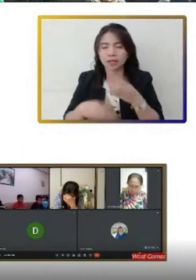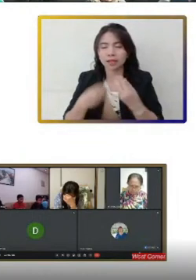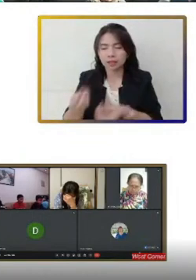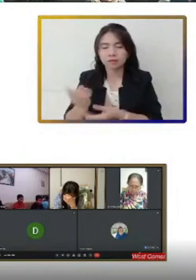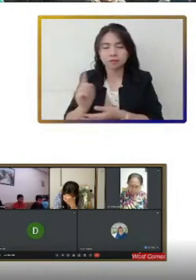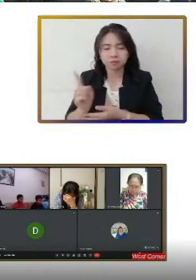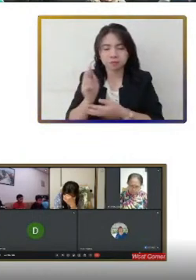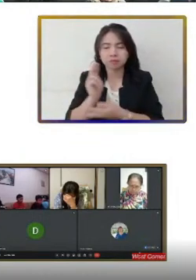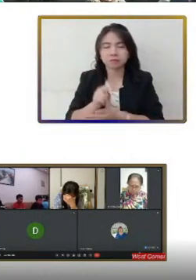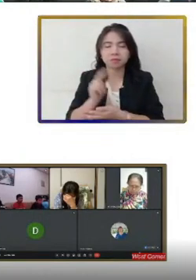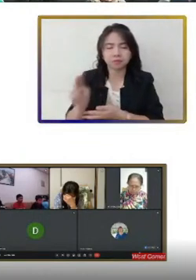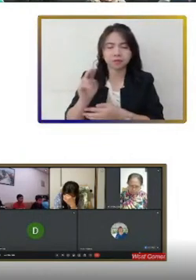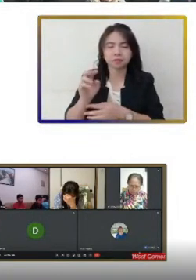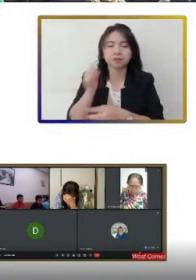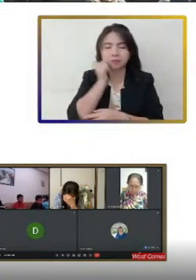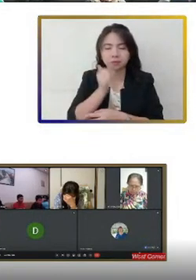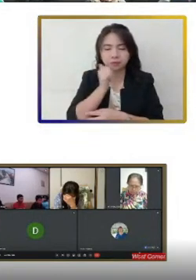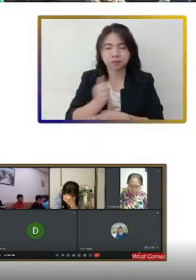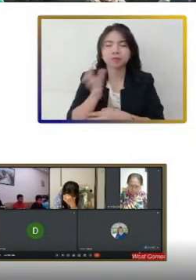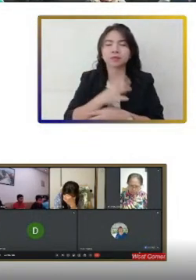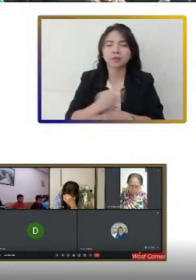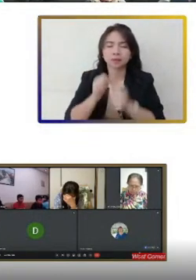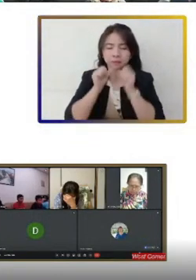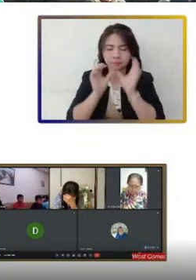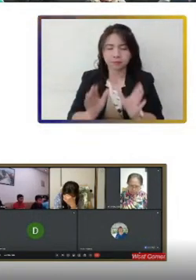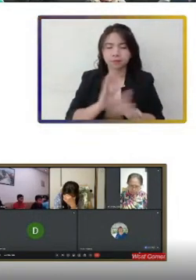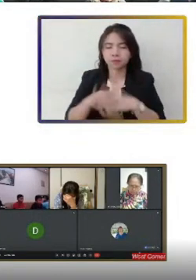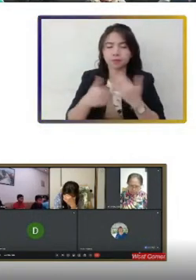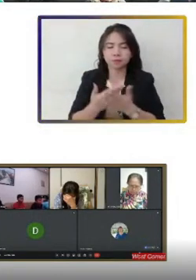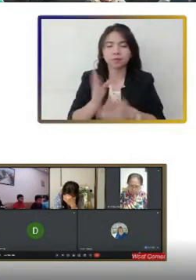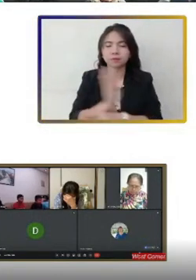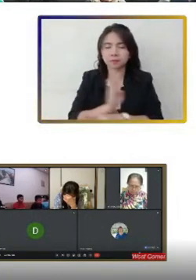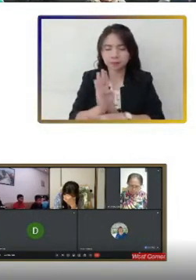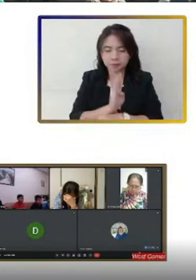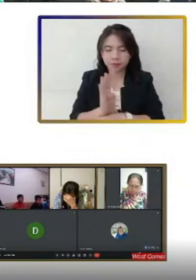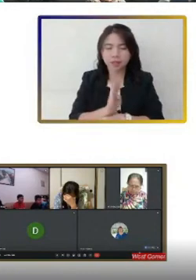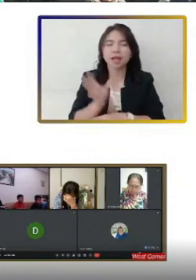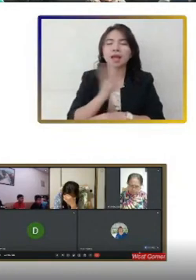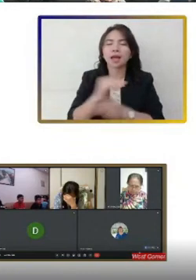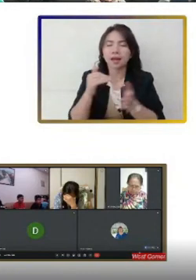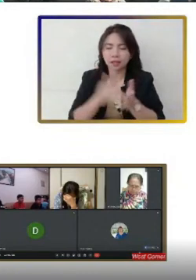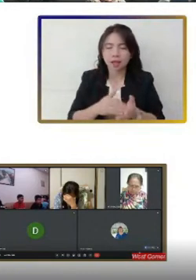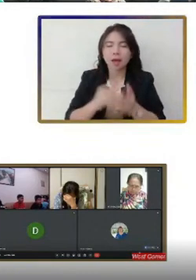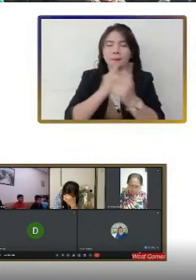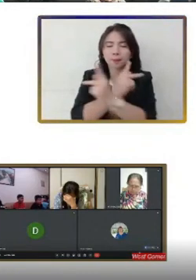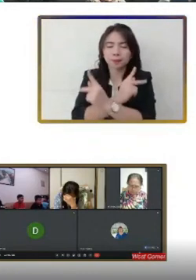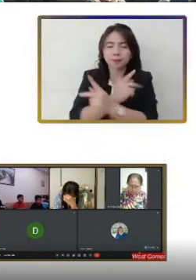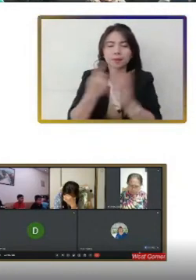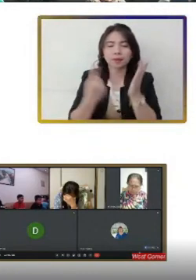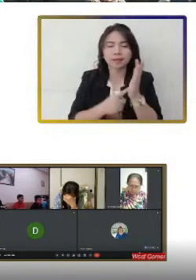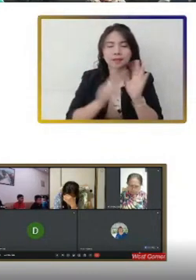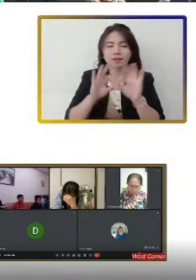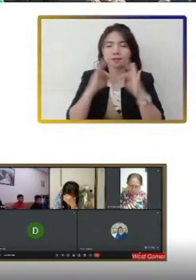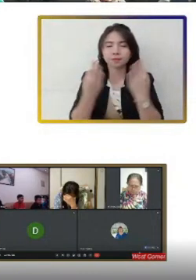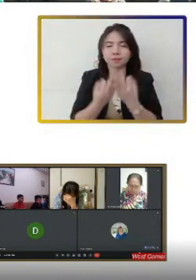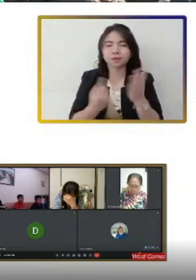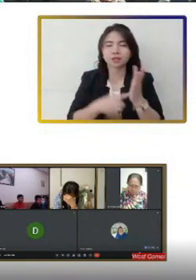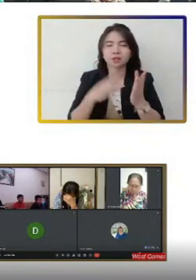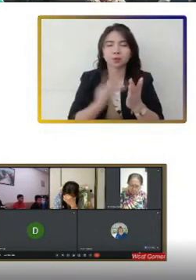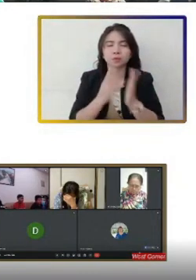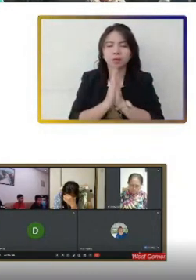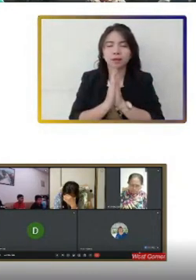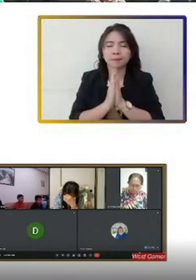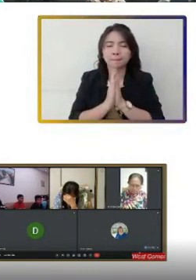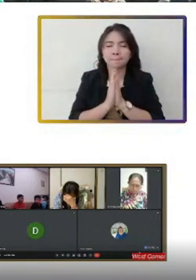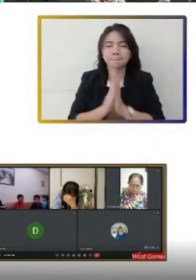araw-araw, Panginoon. Pagpalain niyo po ang kanilang business. Salamat po at ingatan niyo at proteksyonan ang pamilyang ito. Ito po ang aming